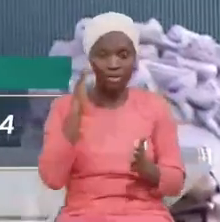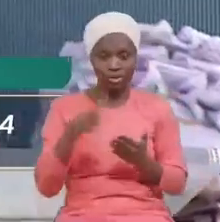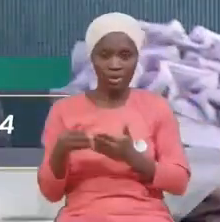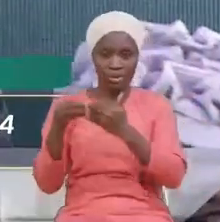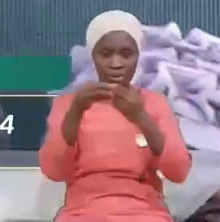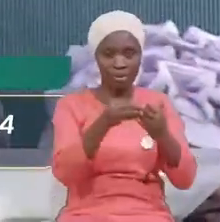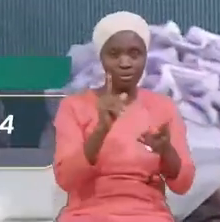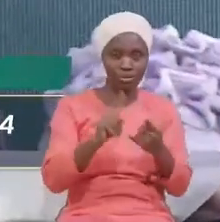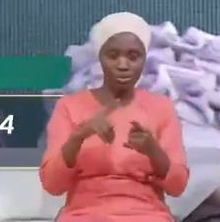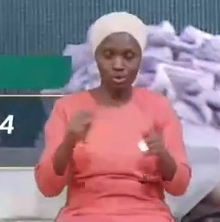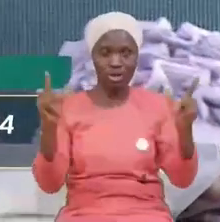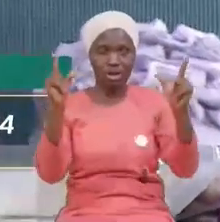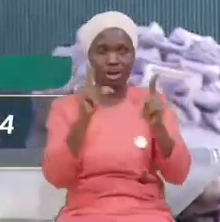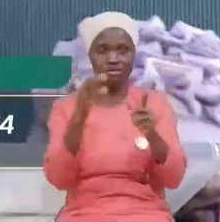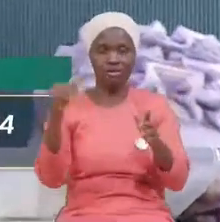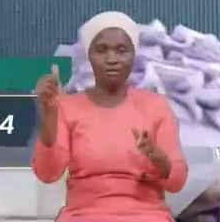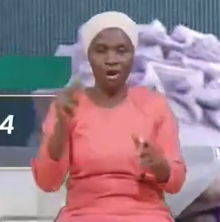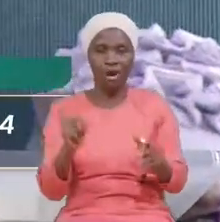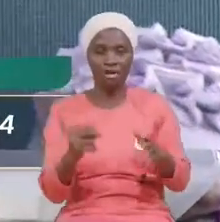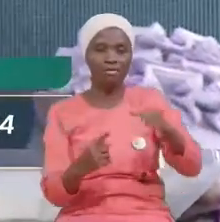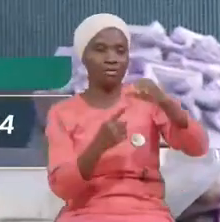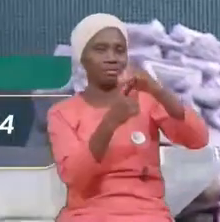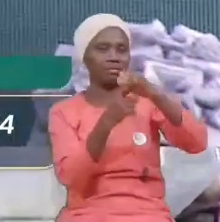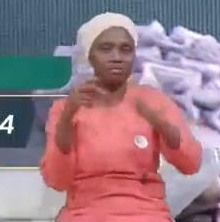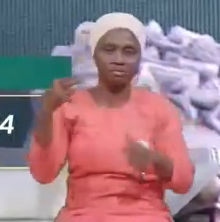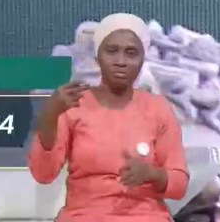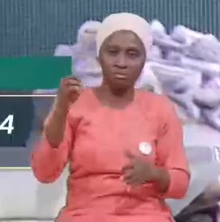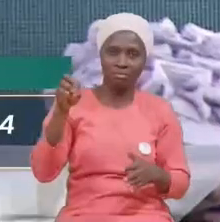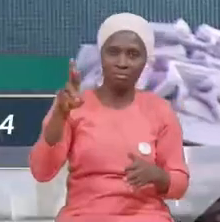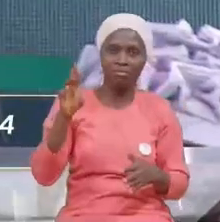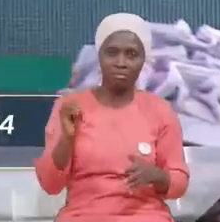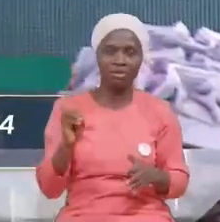C'est ce courage qui vous amène au niveau de héros.